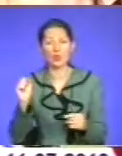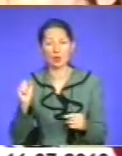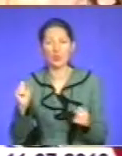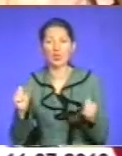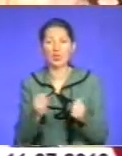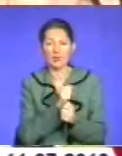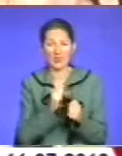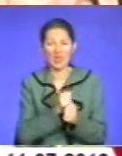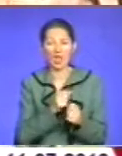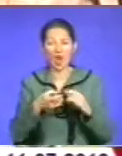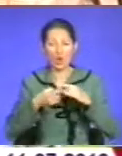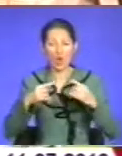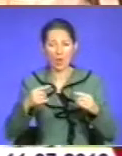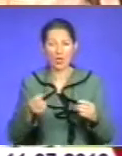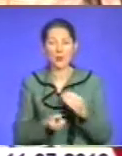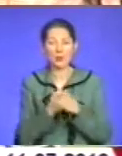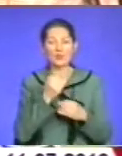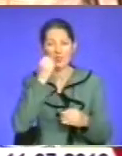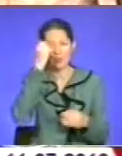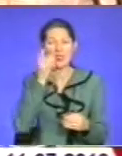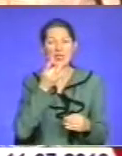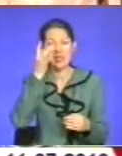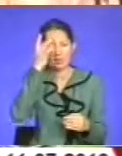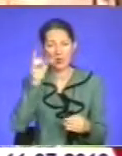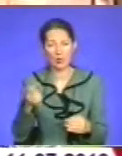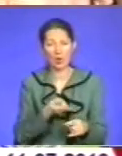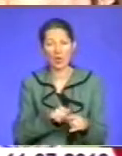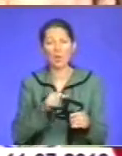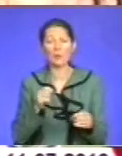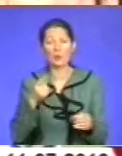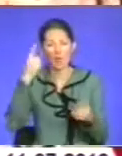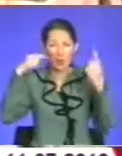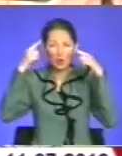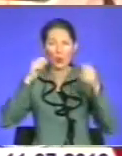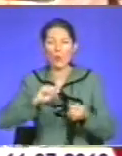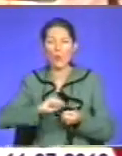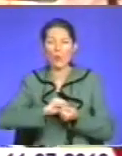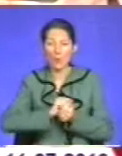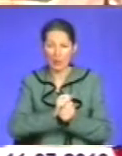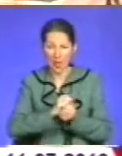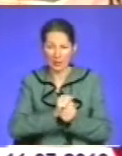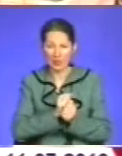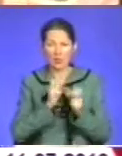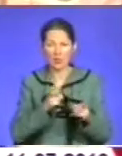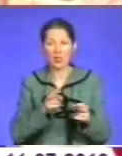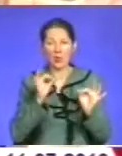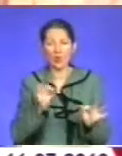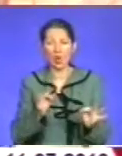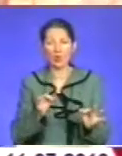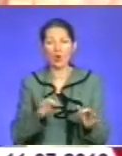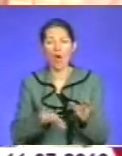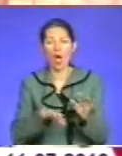завдяки італійцю, який придумав прес спеціальний, ну, і правильно підібрав правильну температуру, під час